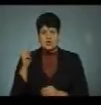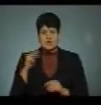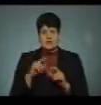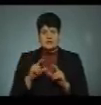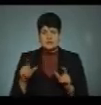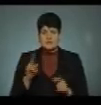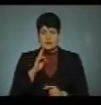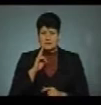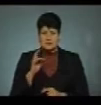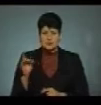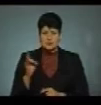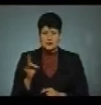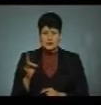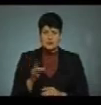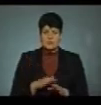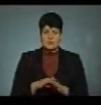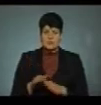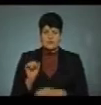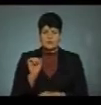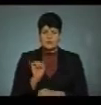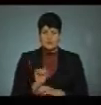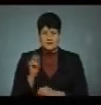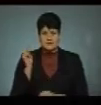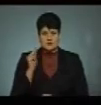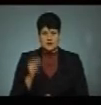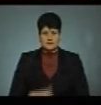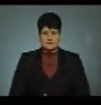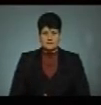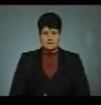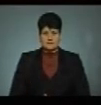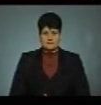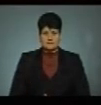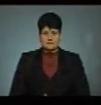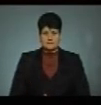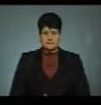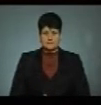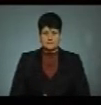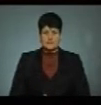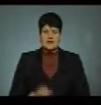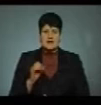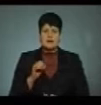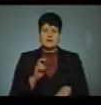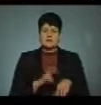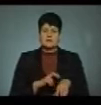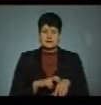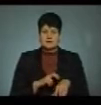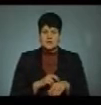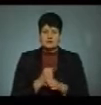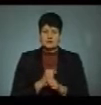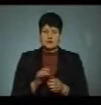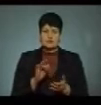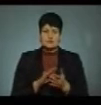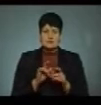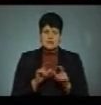заклади у Кременецькому районі, які повністю призупинили навчання. Епідеміолог обласного лабораторного центру Світлана